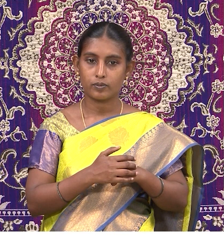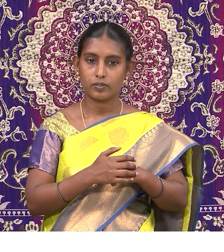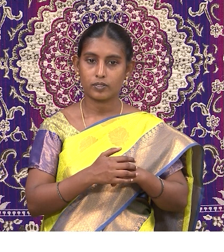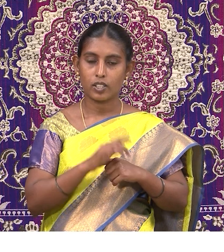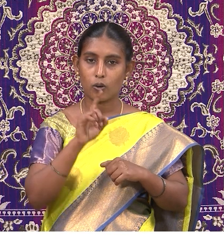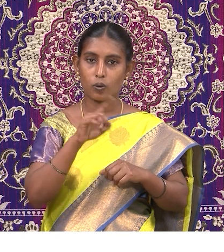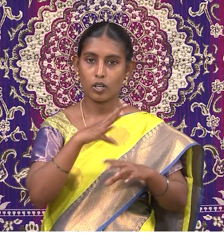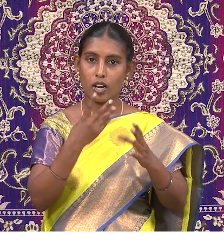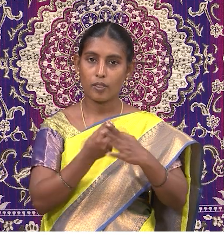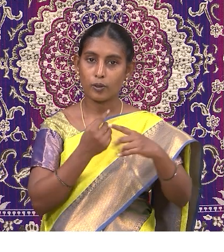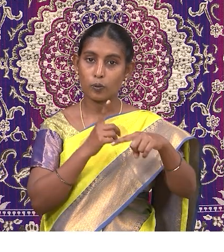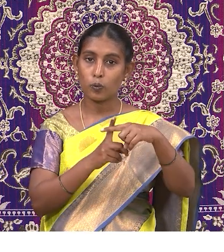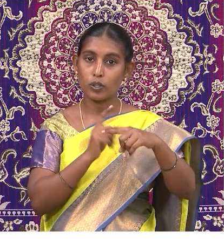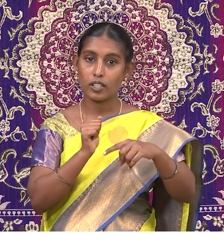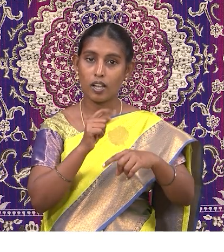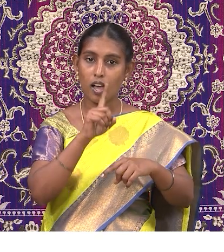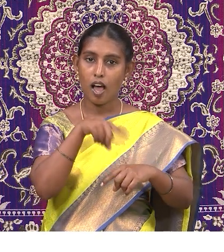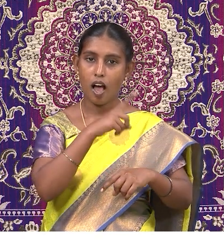மூலங்களின் கூடுதல் பலன் என்ன ஃபார்முலாஸ் கொடுத்துருந்தோம்,